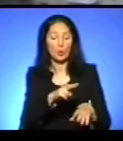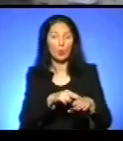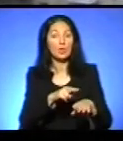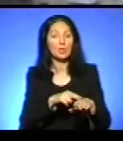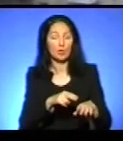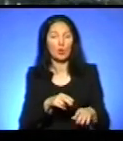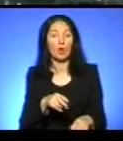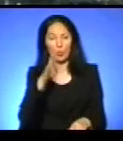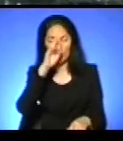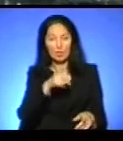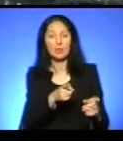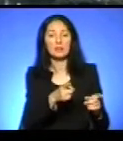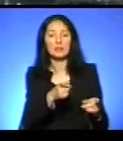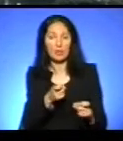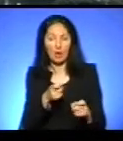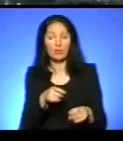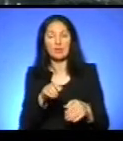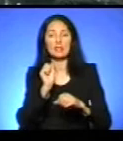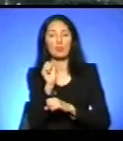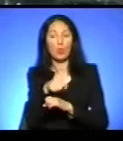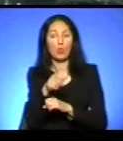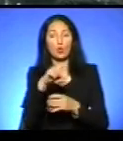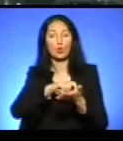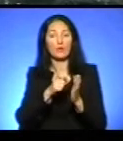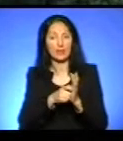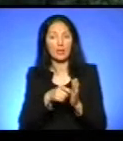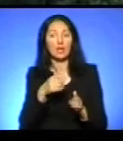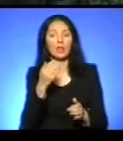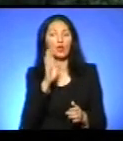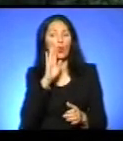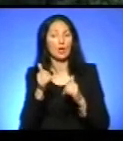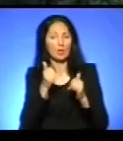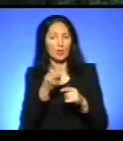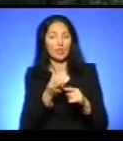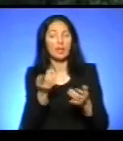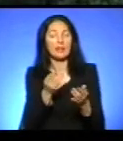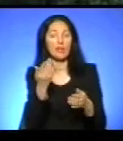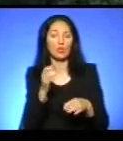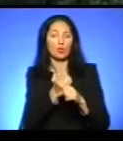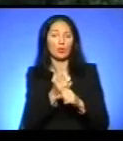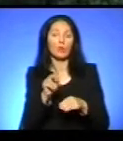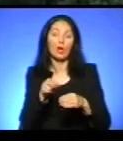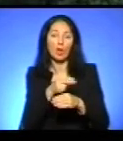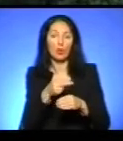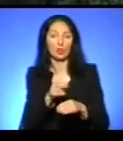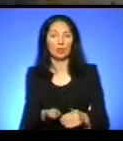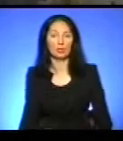дівчини, де проводив ремонтні роботи, повідомляє начальник слідчого відділення Тернопільського відділу поліції Віталій